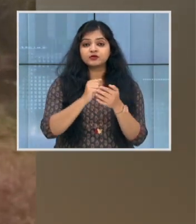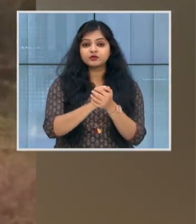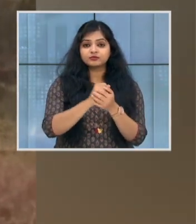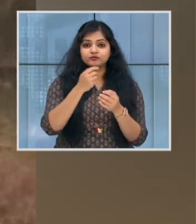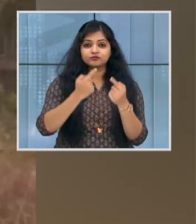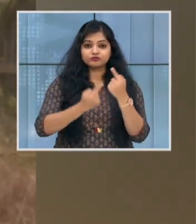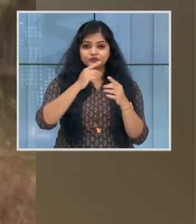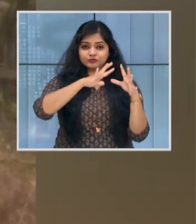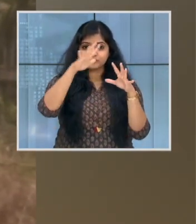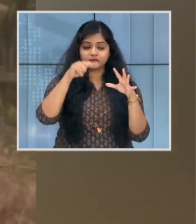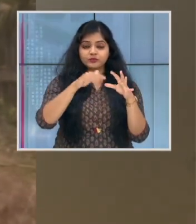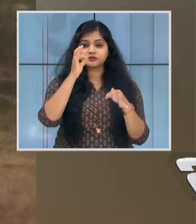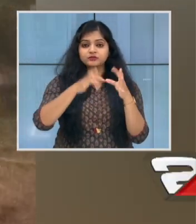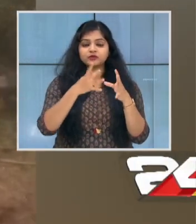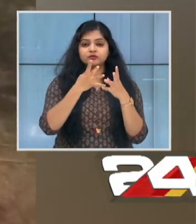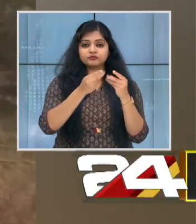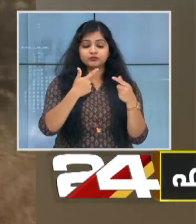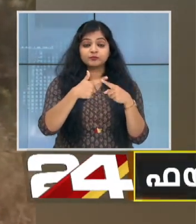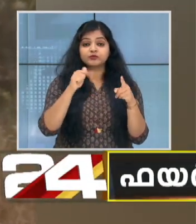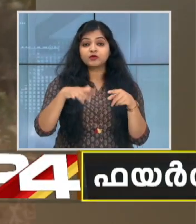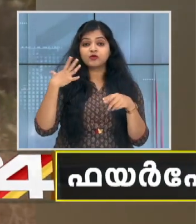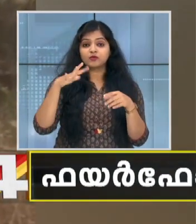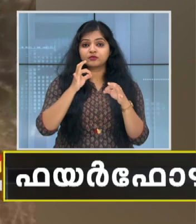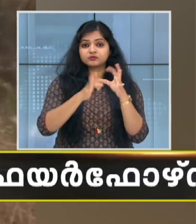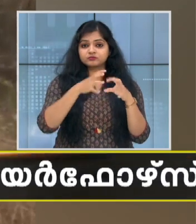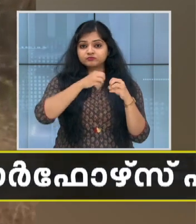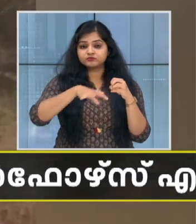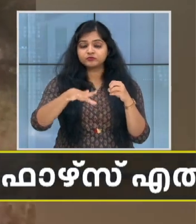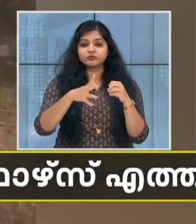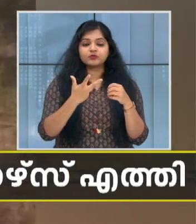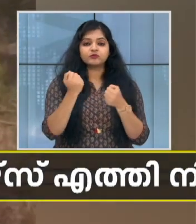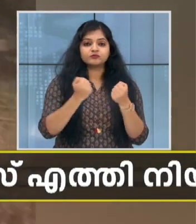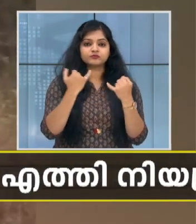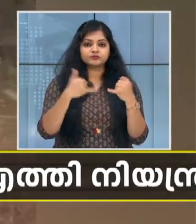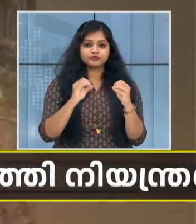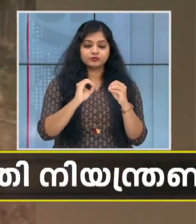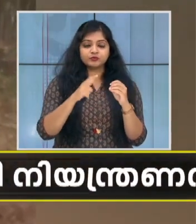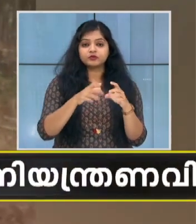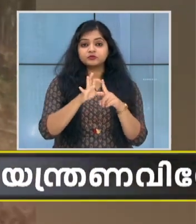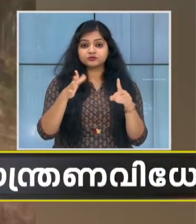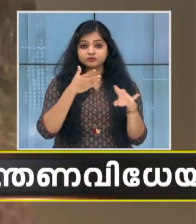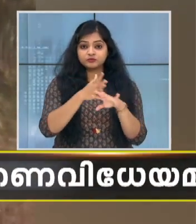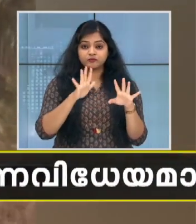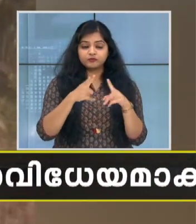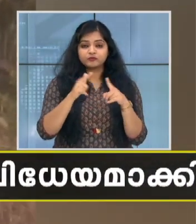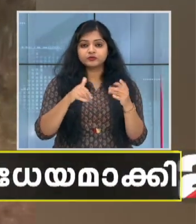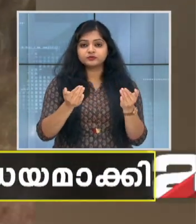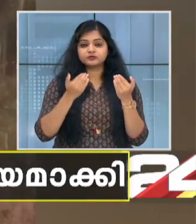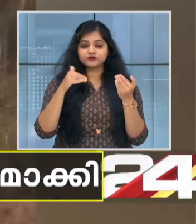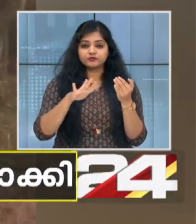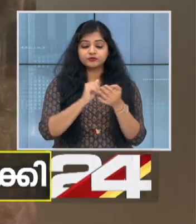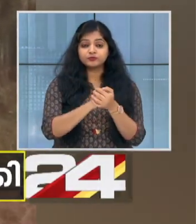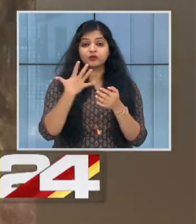മാത്രമാണ് തീ പിടിച്ചത്. ലോറിയുടെ മറ്റു ഭാഗങ്ങളിലേക്ക് തീ പടരാതിരുന്നത് വലിയ അപകടം ഒഴിവാക്കിയതാണ് ഏറ്റവും പ്രധാനപ്പെട്ട കാര്യം. എന്തായാലും ഡ്രൈവറും